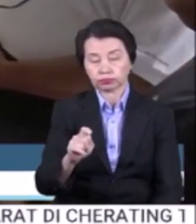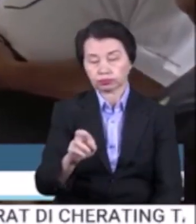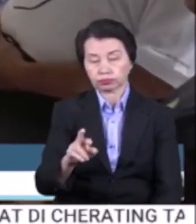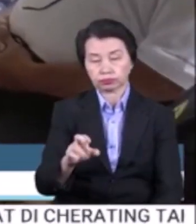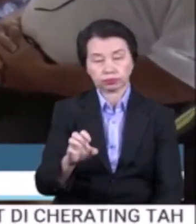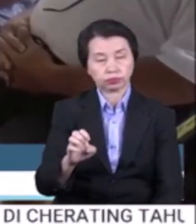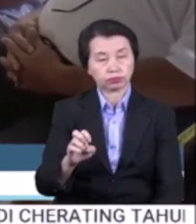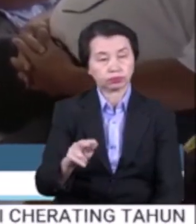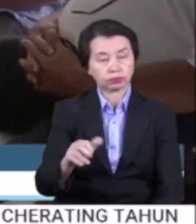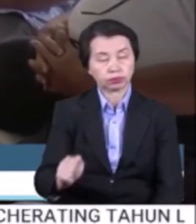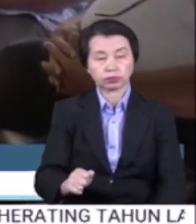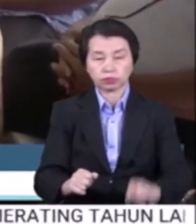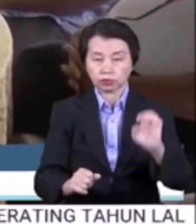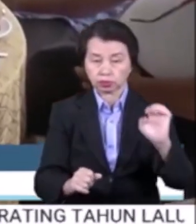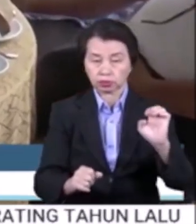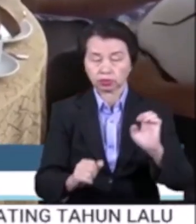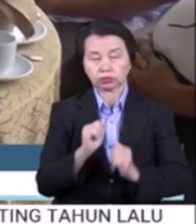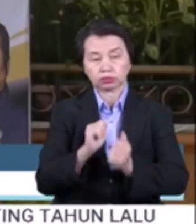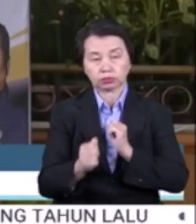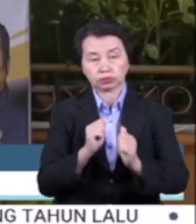e-sukan.